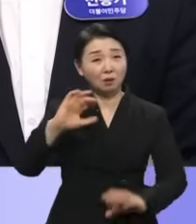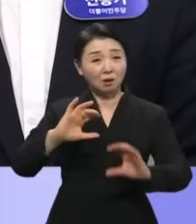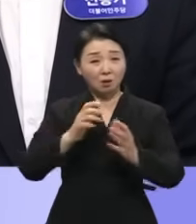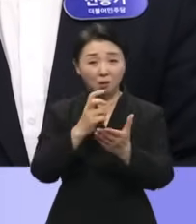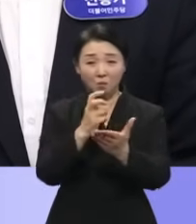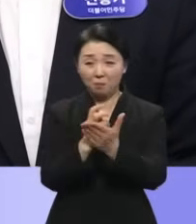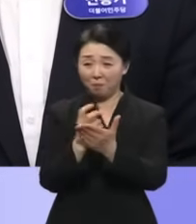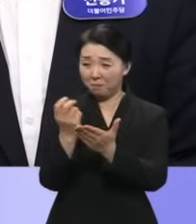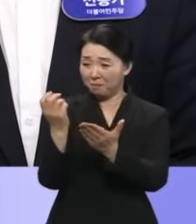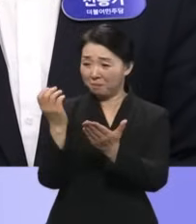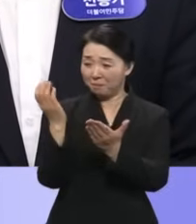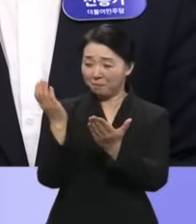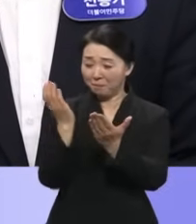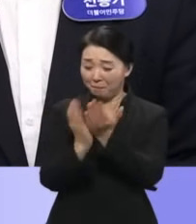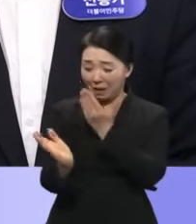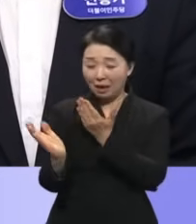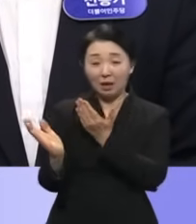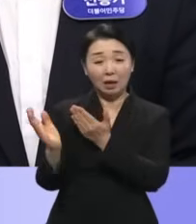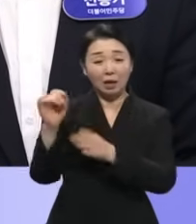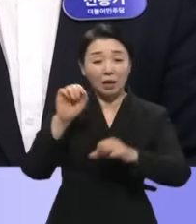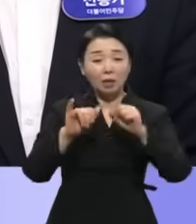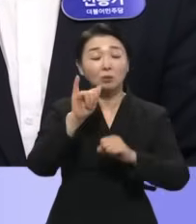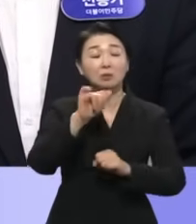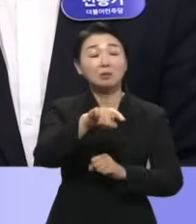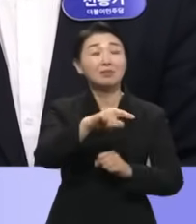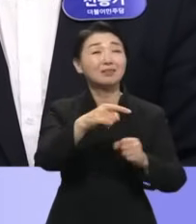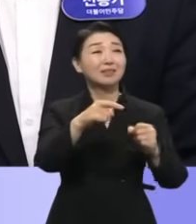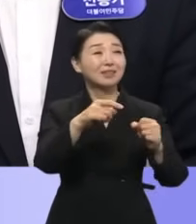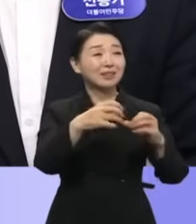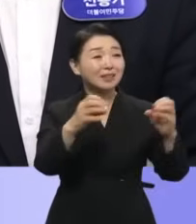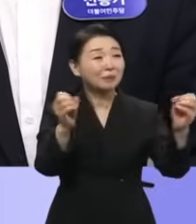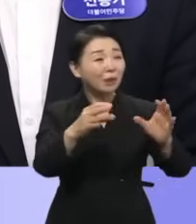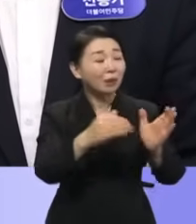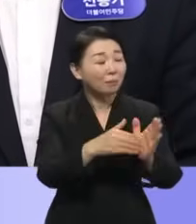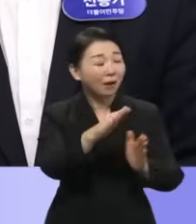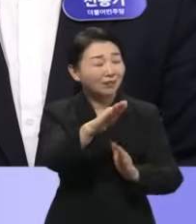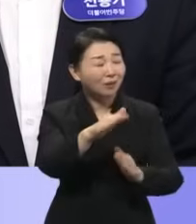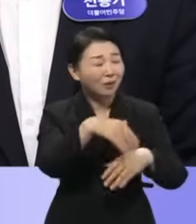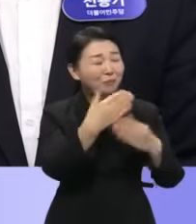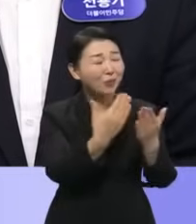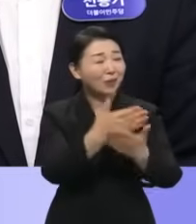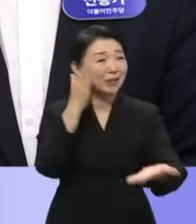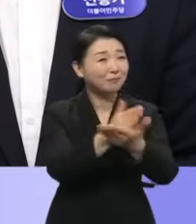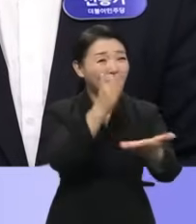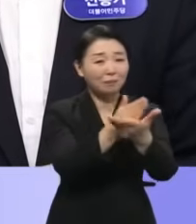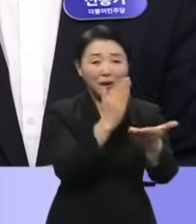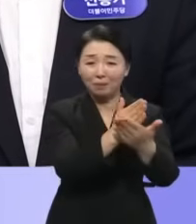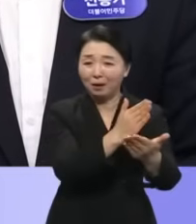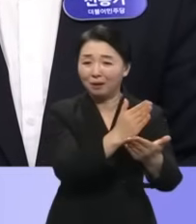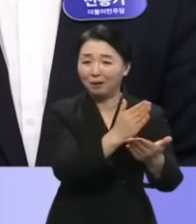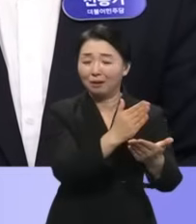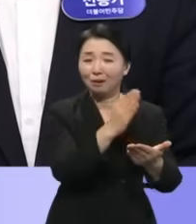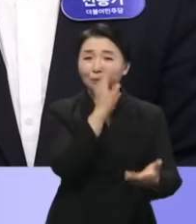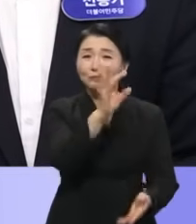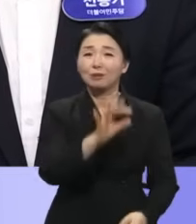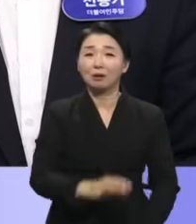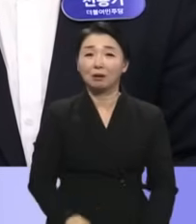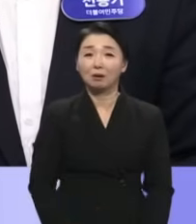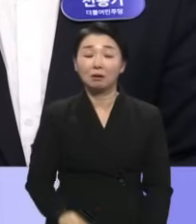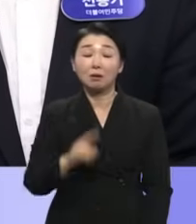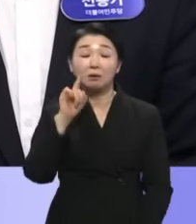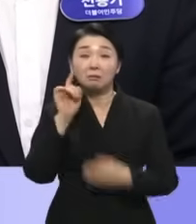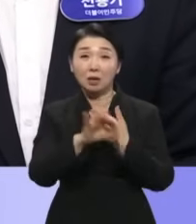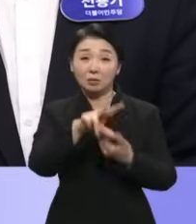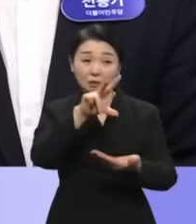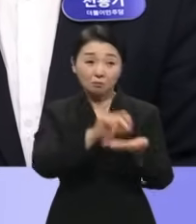행위를 하셨다라고 판단하시는 분들이 이야기하는 것까지 제지할 수는 없는 그런 상황인 것입니다 만약에 정말 문제가 됐다면 공식적으로